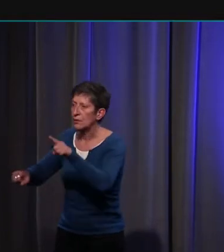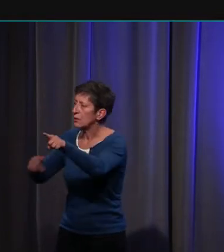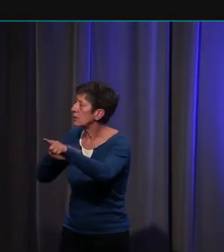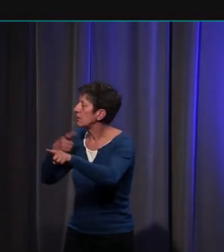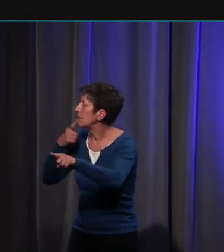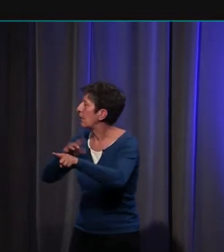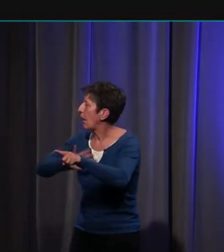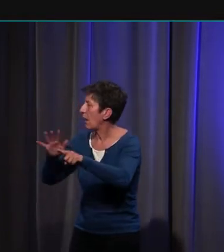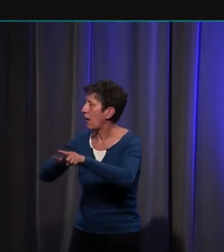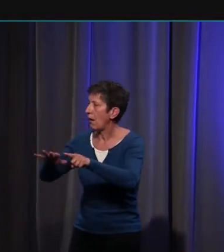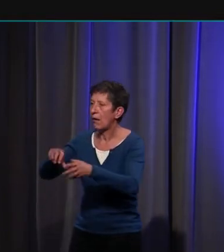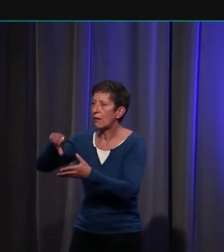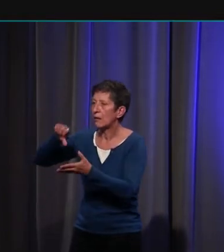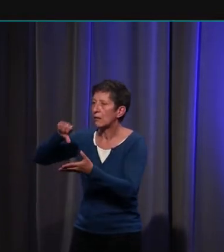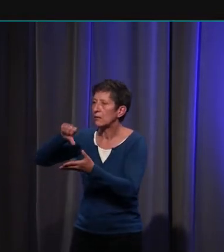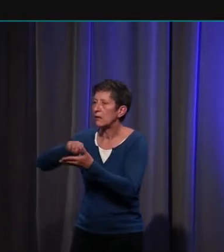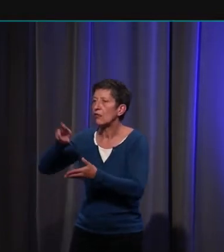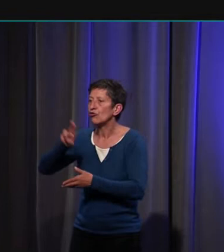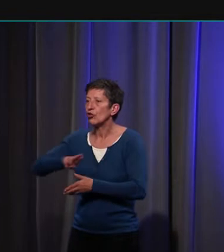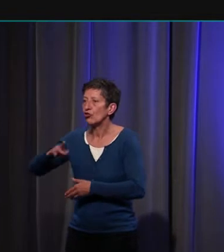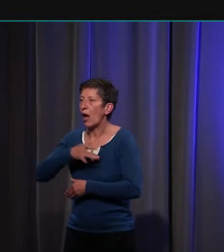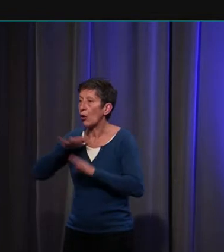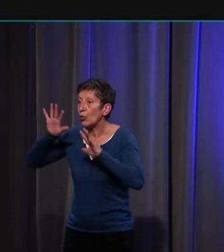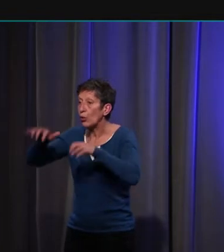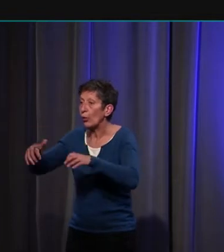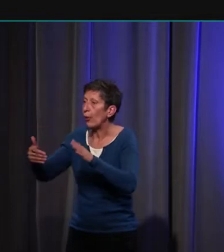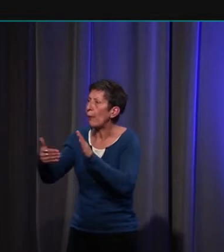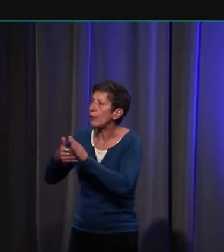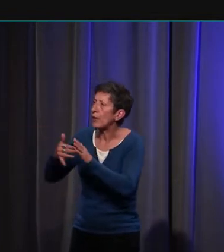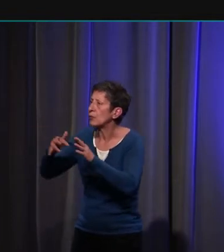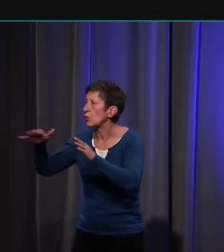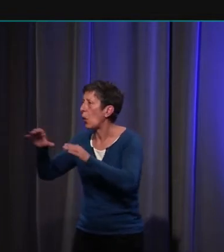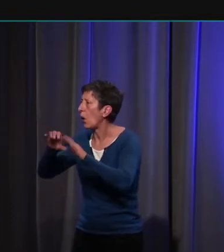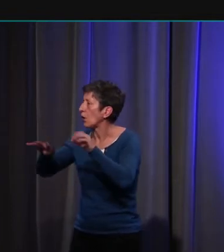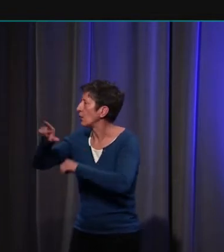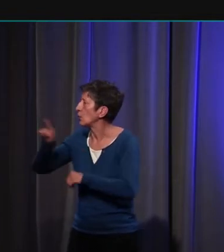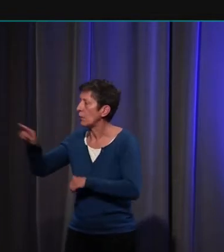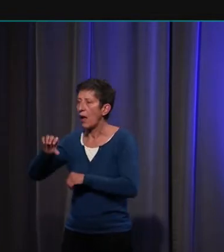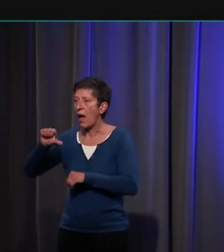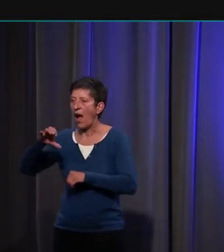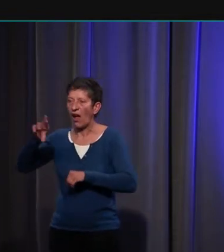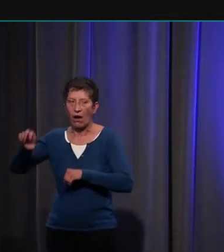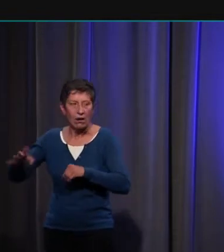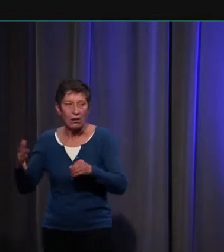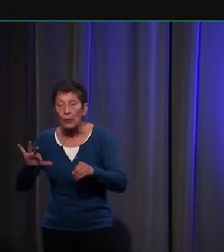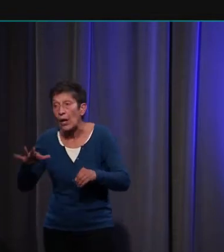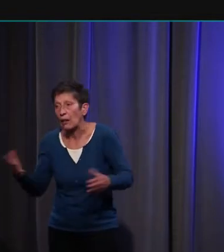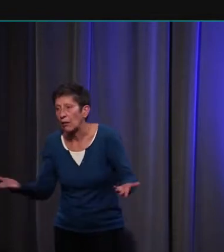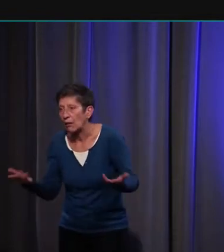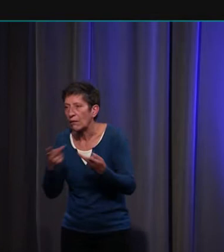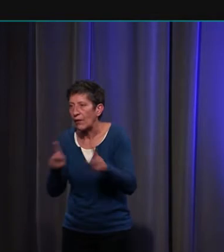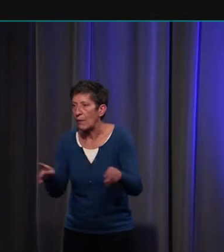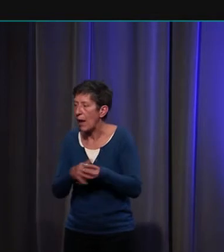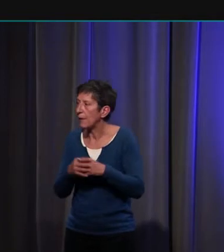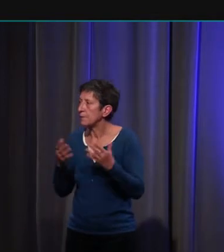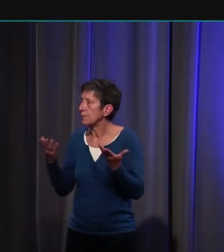siège d'âcre par richard coeur de lion alors excusez moi oui en nous alors c'est pas cru c'est peut-être âcre mais ce qui est